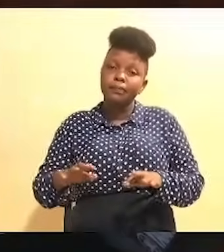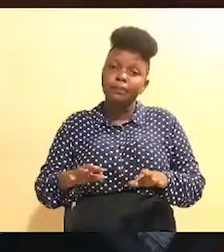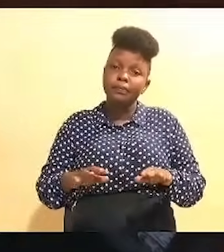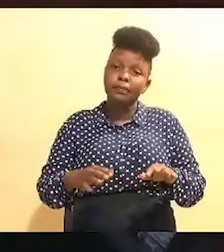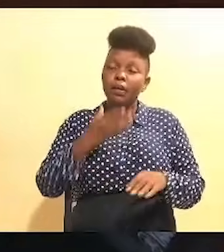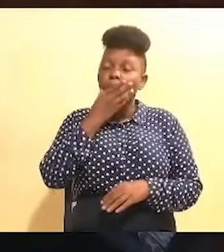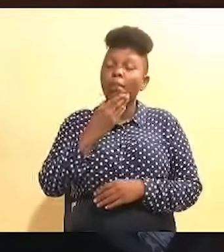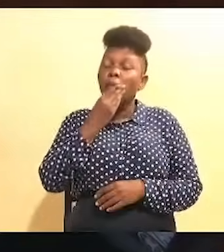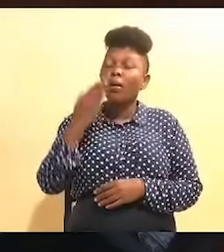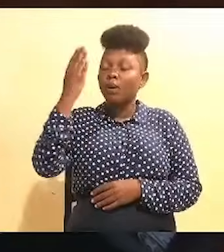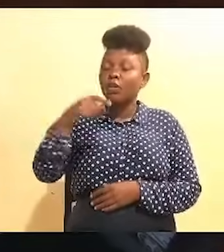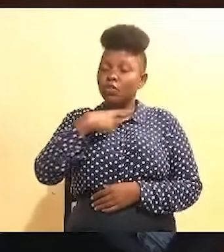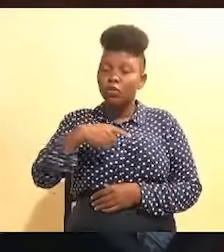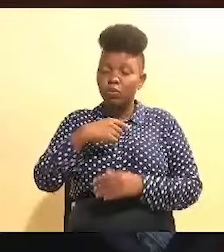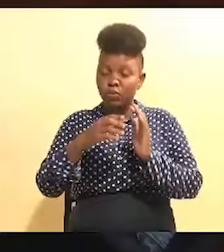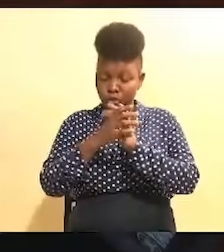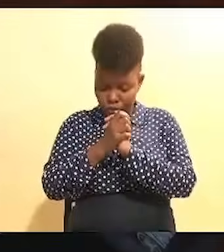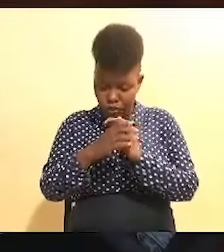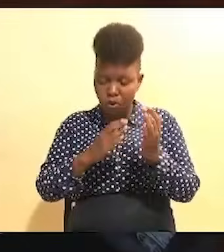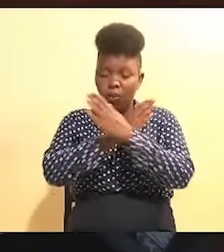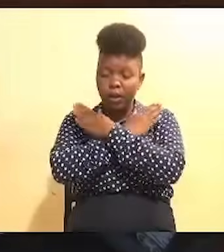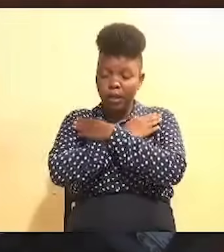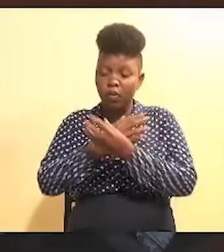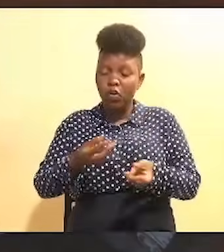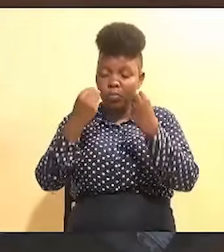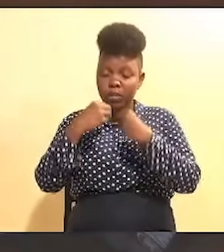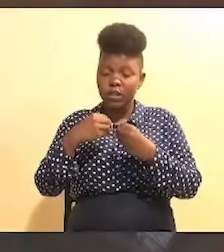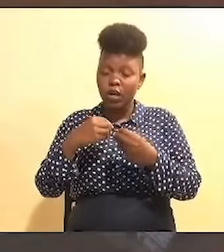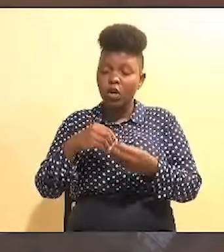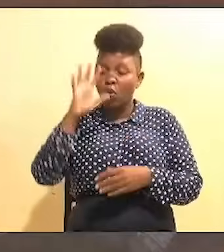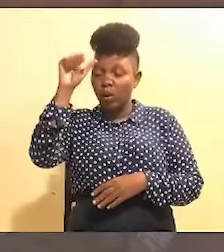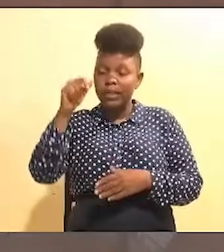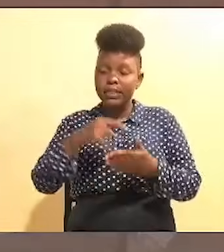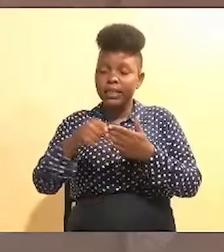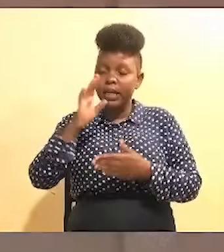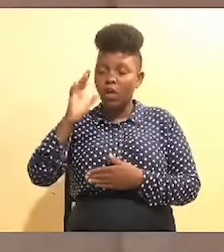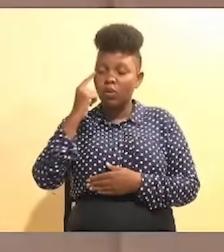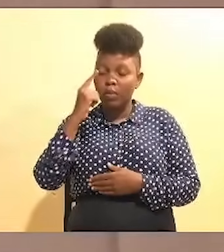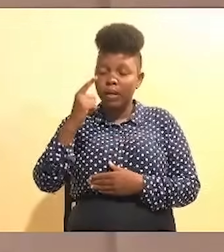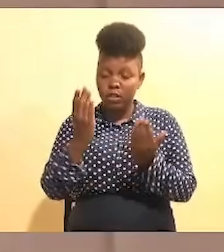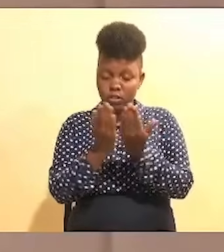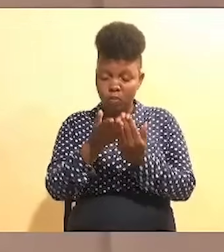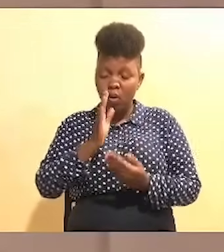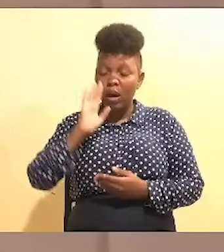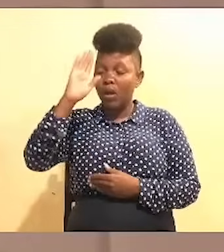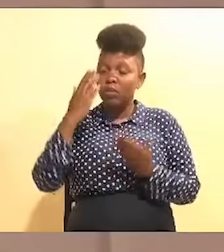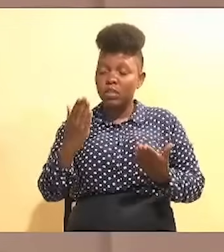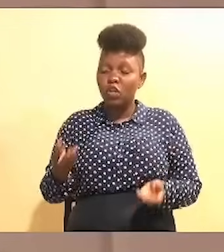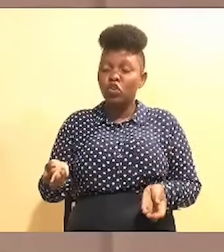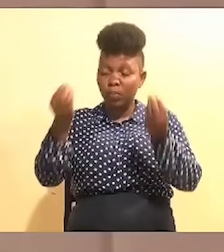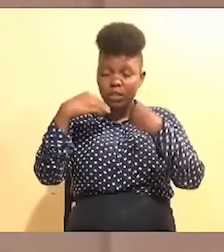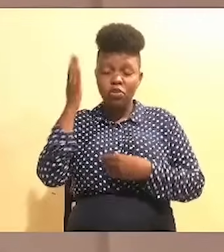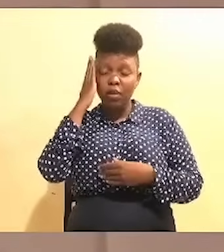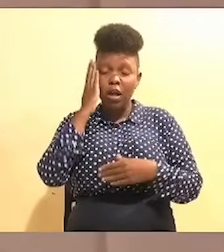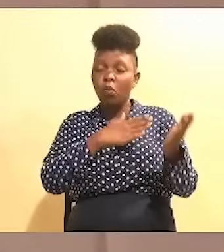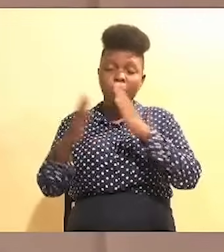Baba tunakushukuru kwa neema uliotupatia ya kuliita jina lako. Tunapoangalia somo lako sasa, tupatie ufahamu wa